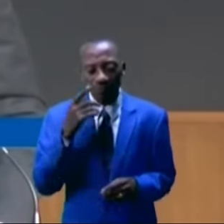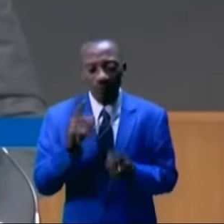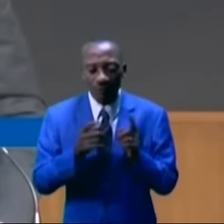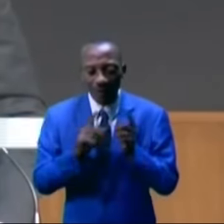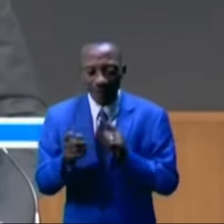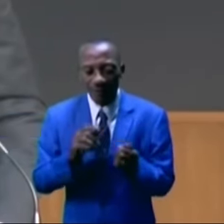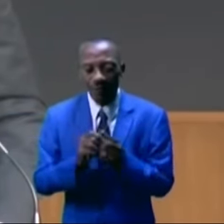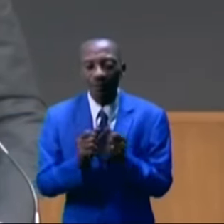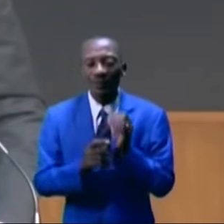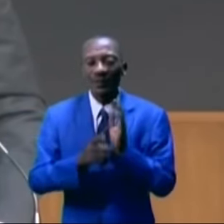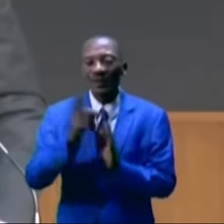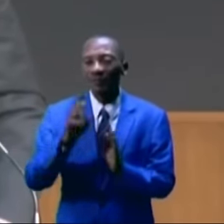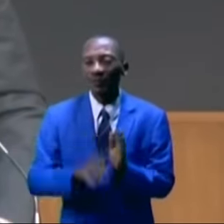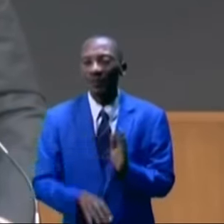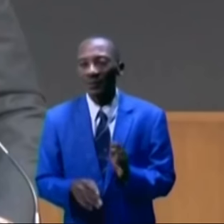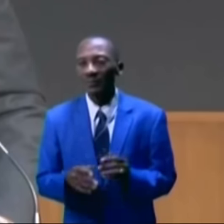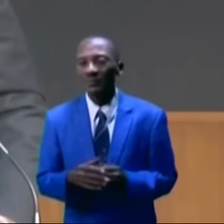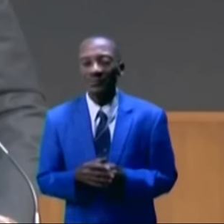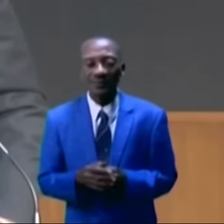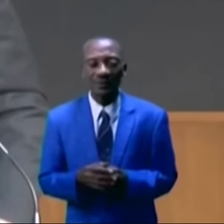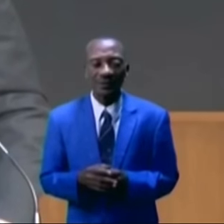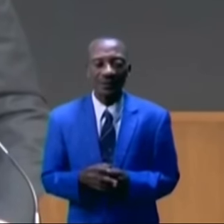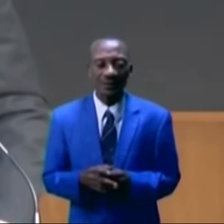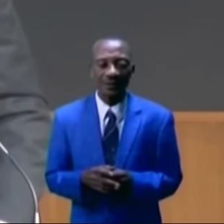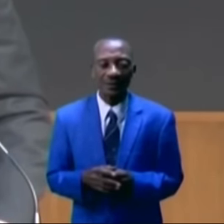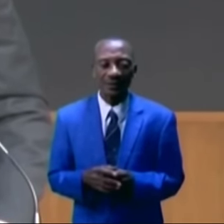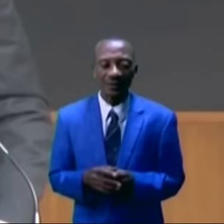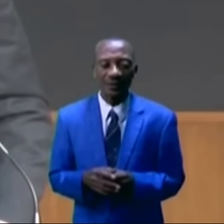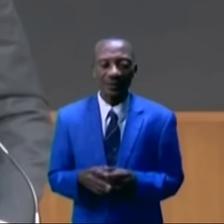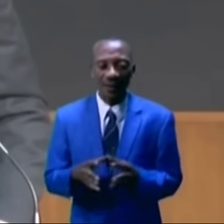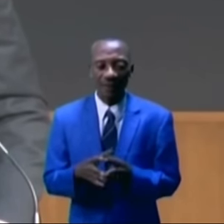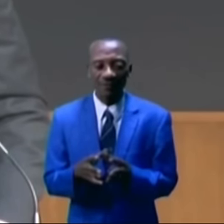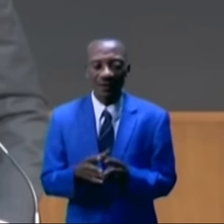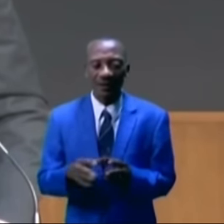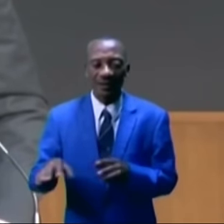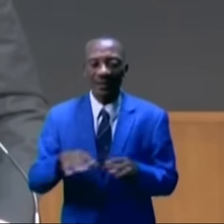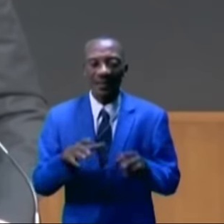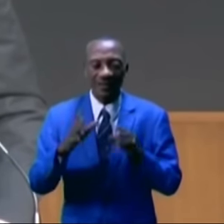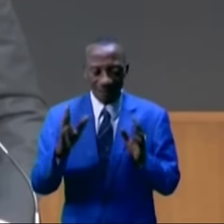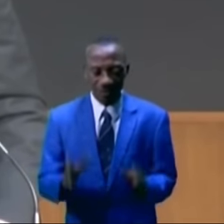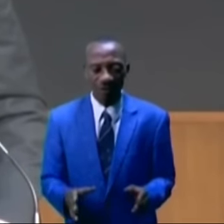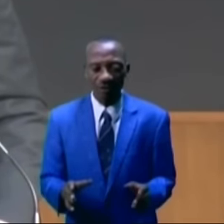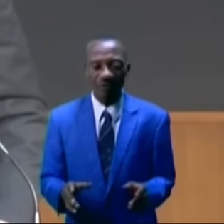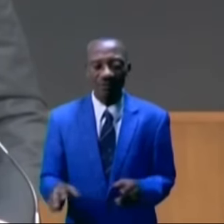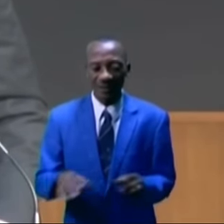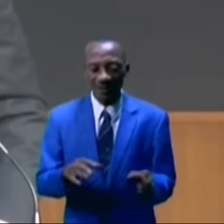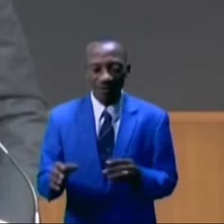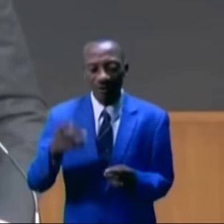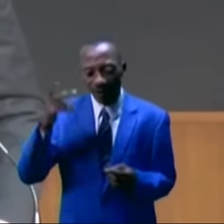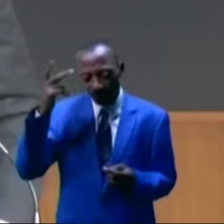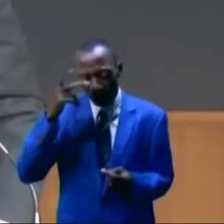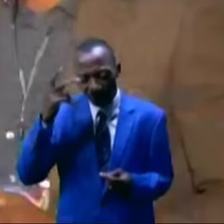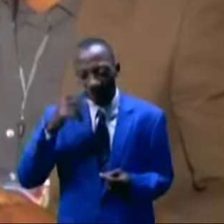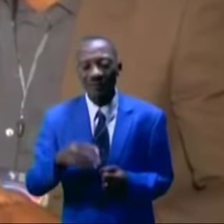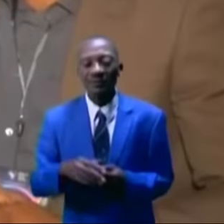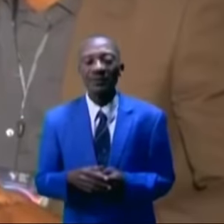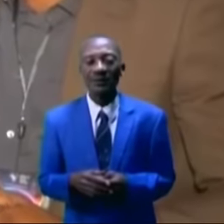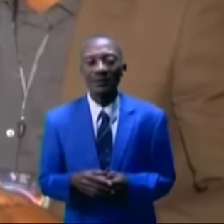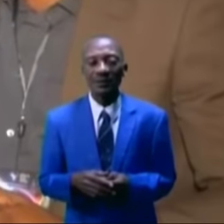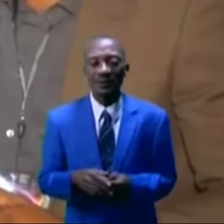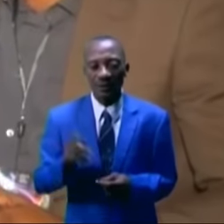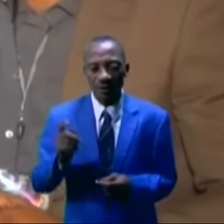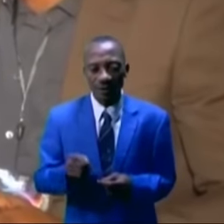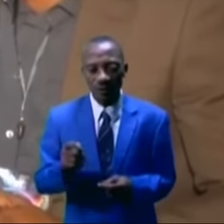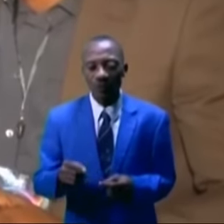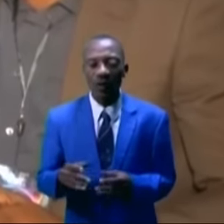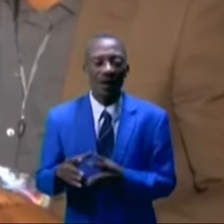publics, ensemble, avec les acteurs du secteur privé, nous faisons le choix audacieux de